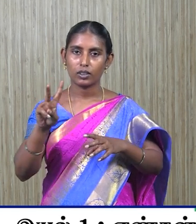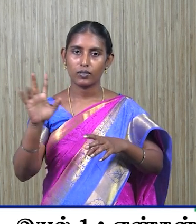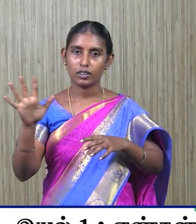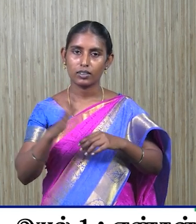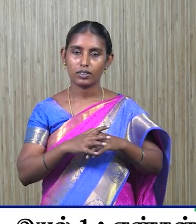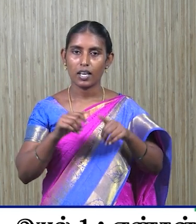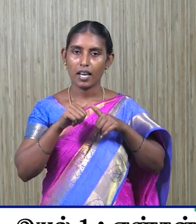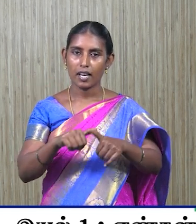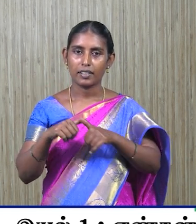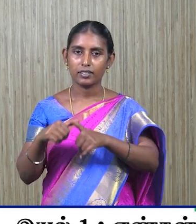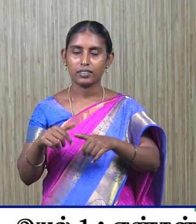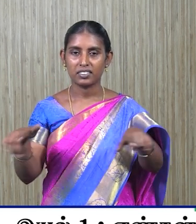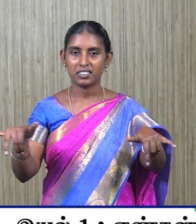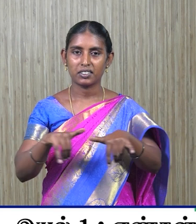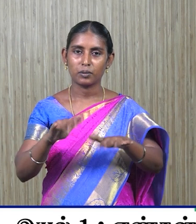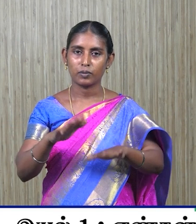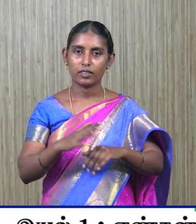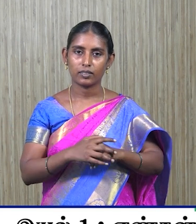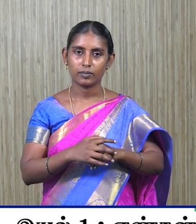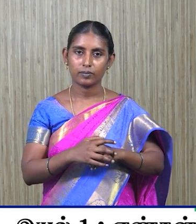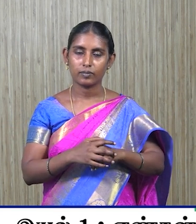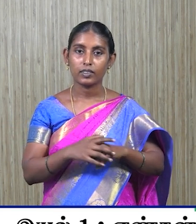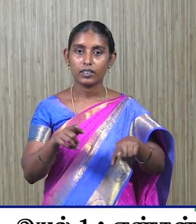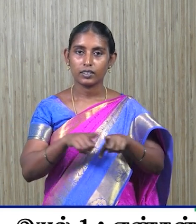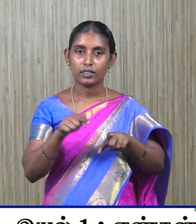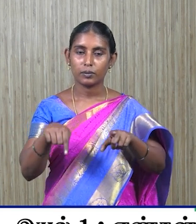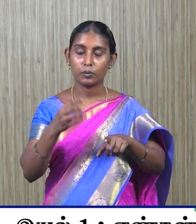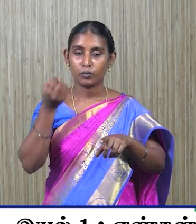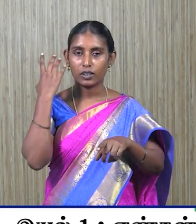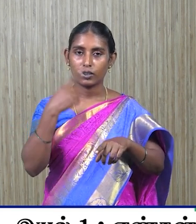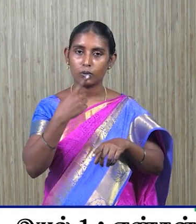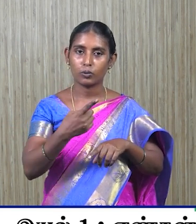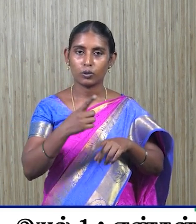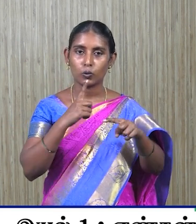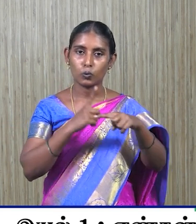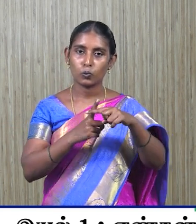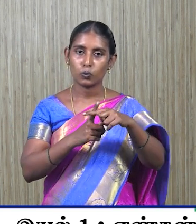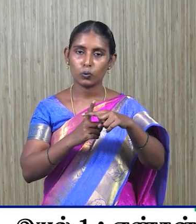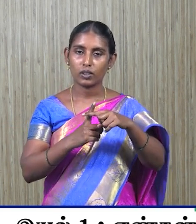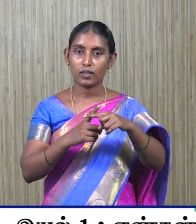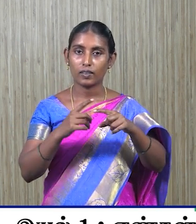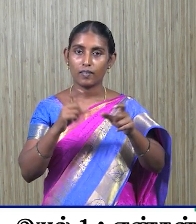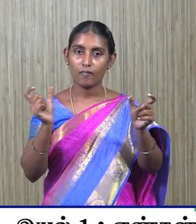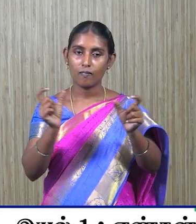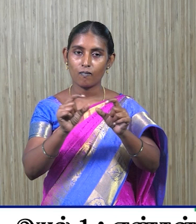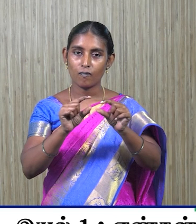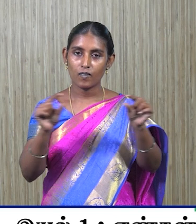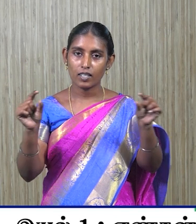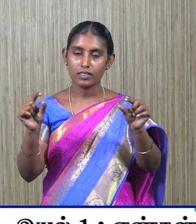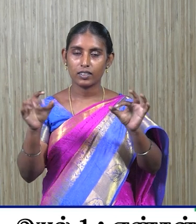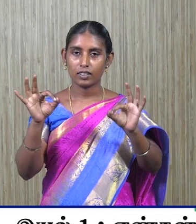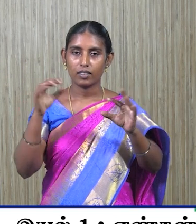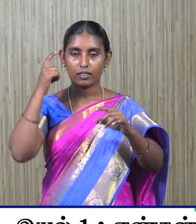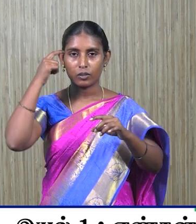கூட விடை எப்படி இருக்கின்றது? சமமாக இருக்கின்றது. அதை தான் நாம் முன்னரே சொன்னோம், கூட்டலில் எண்களின் வரிசையை கருத்தில் கொள்ள